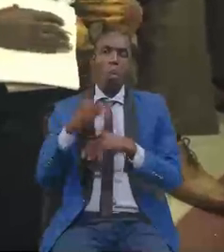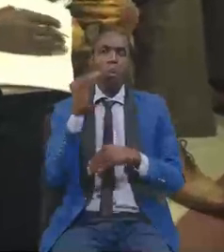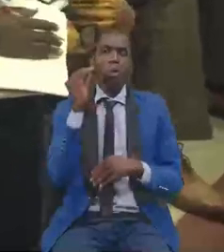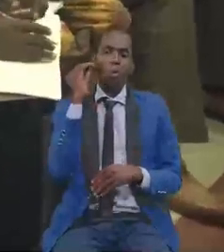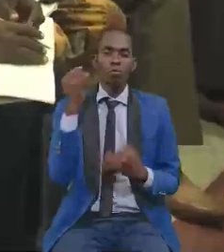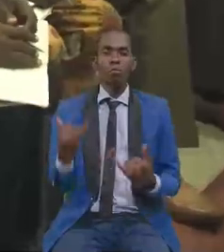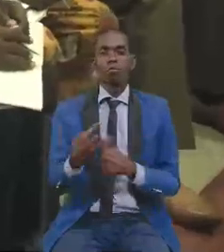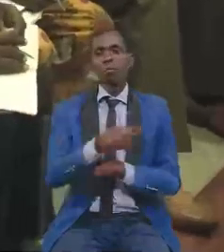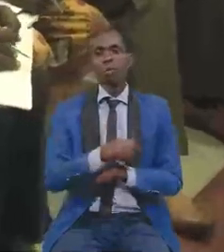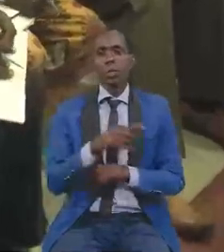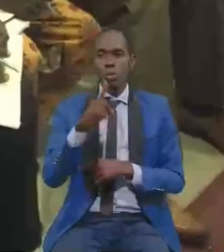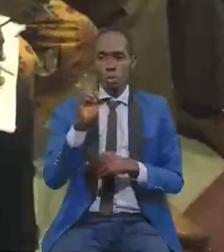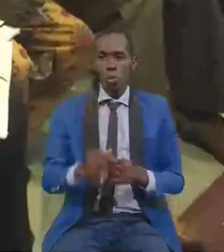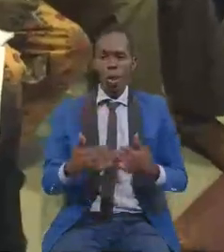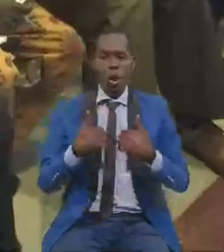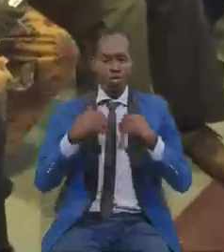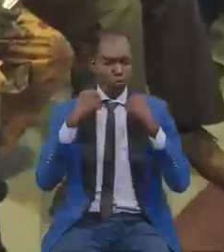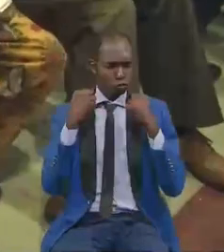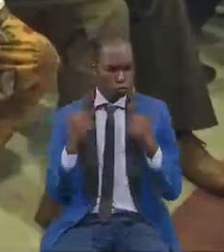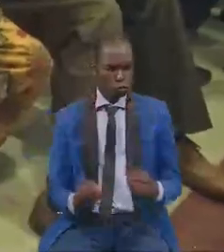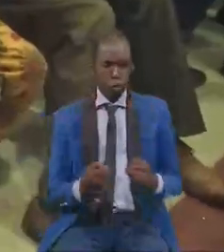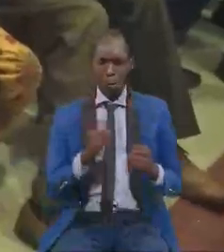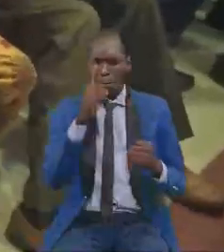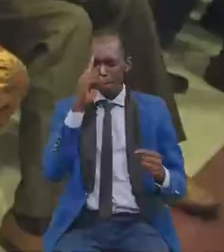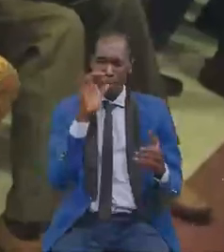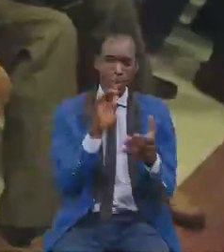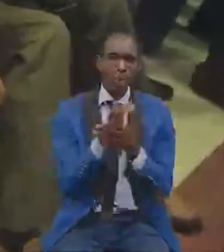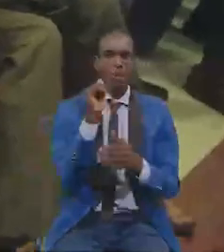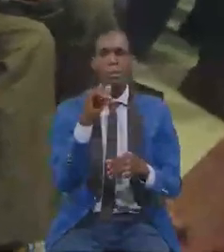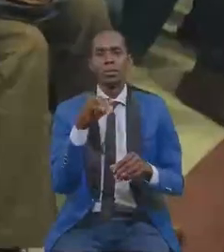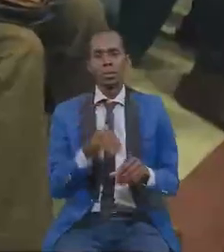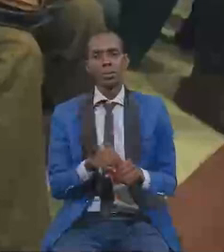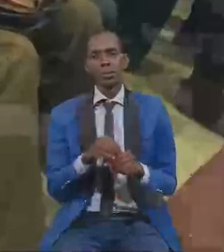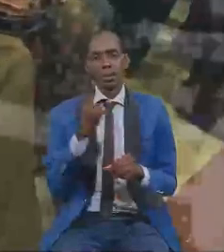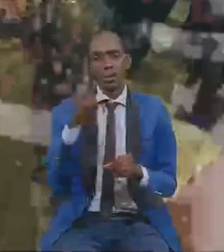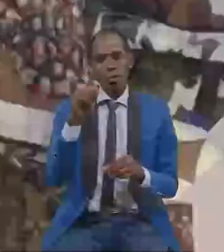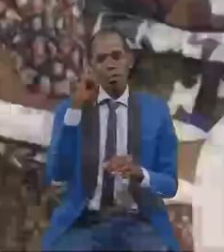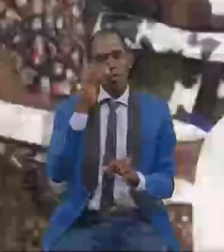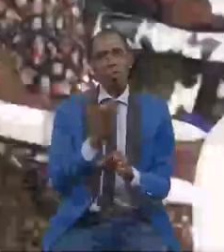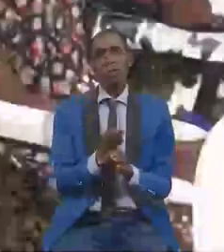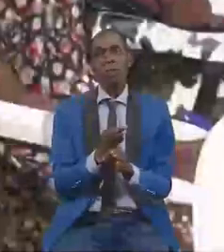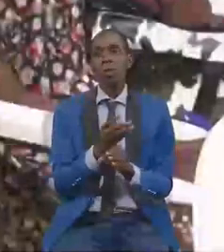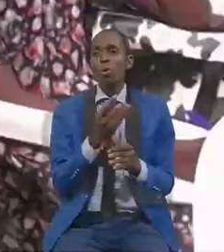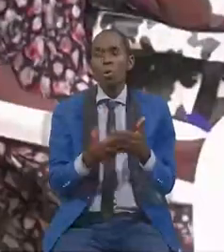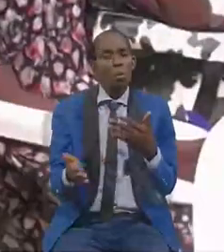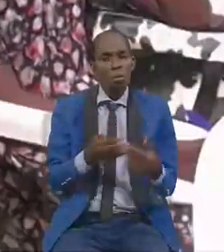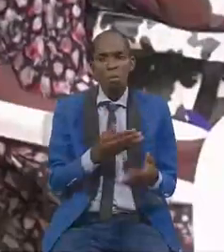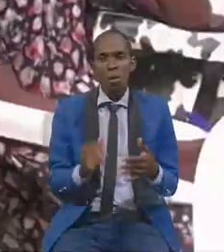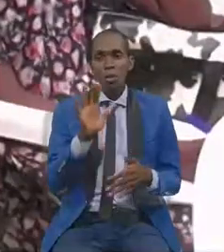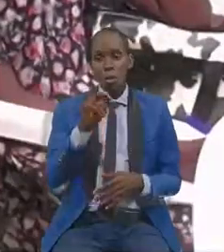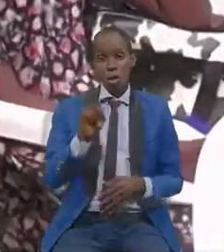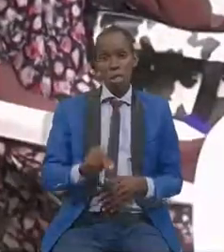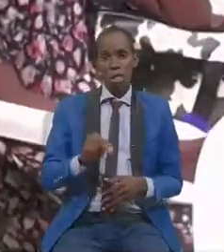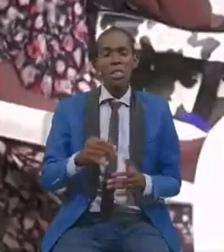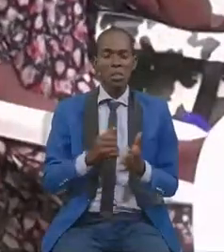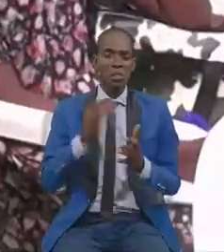une forte persuasion de foi. Quels que soient vos besoins spirituels, ce sera